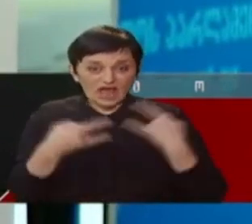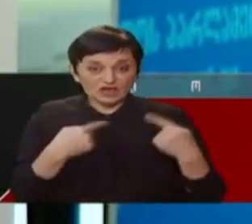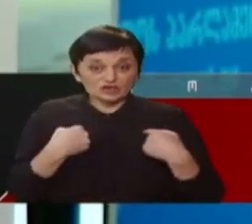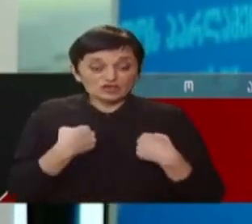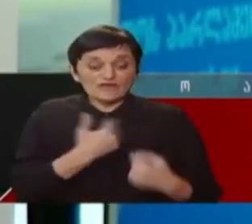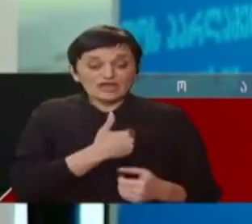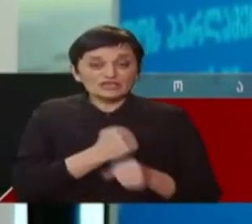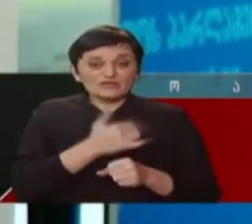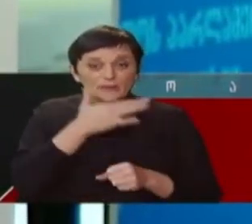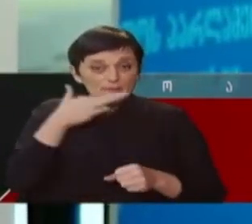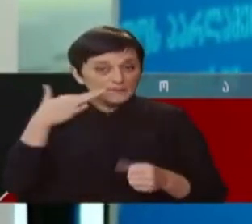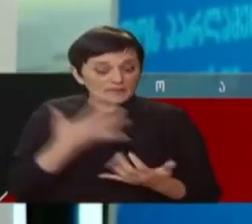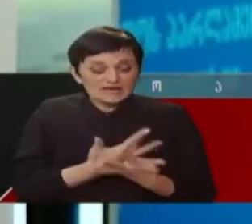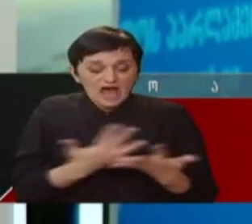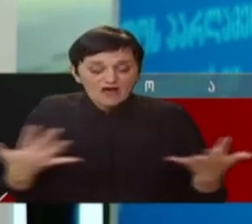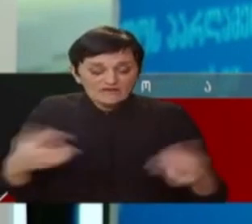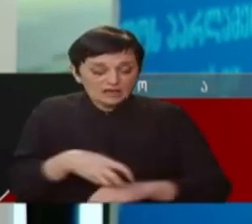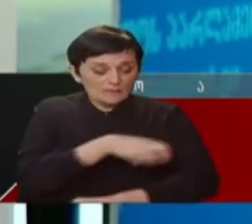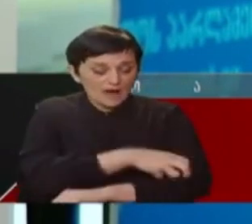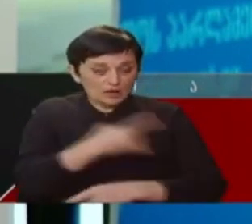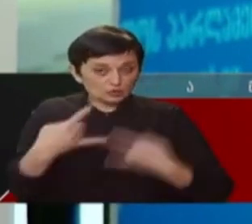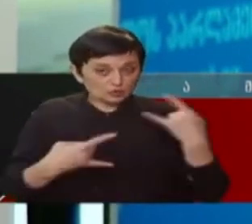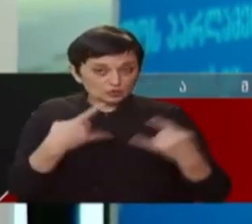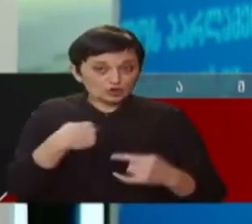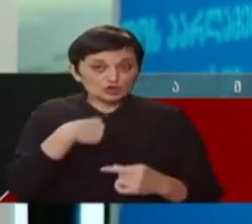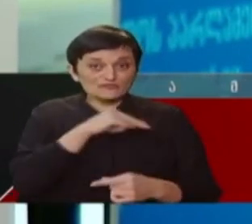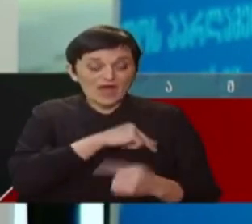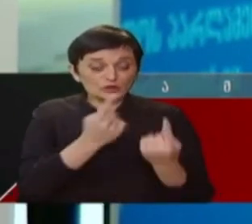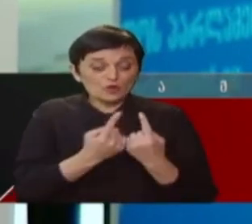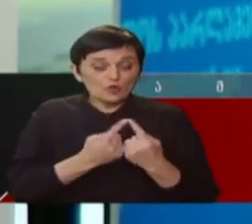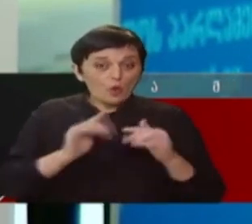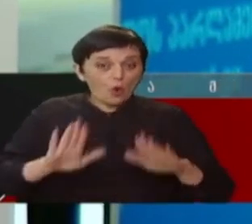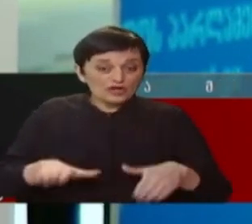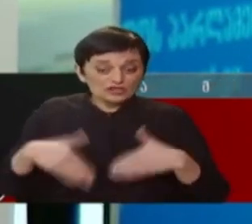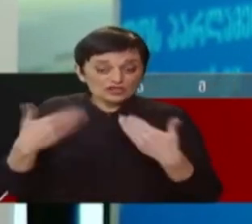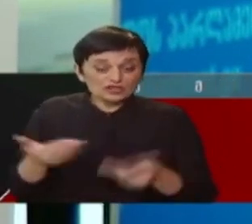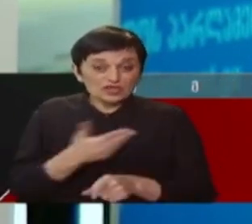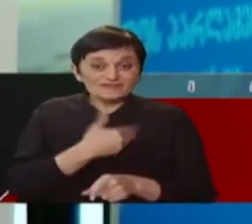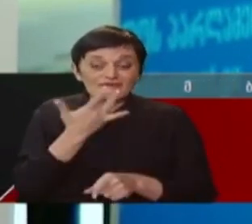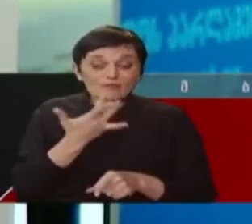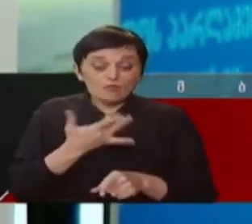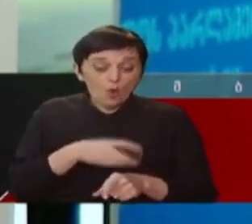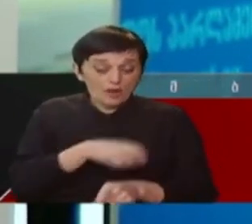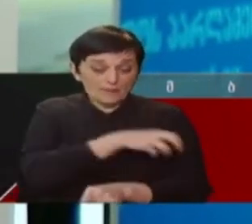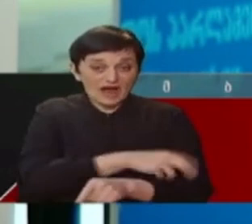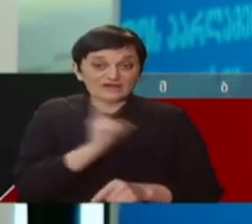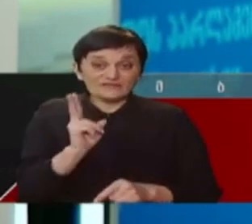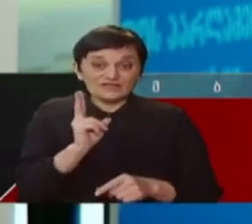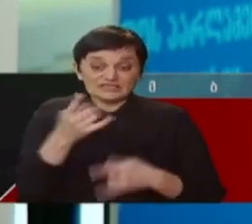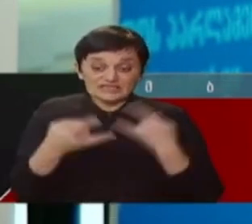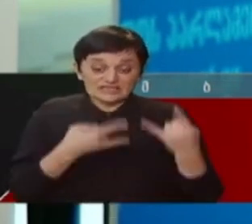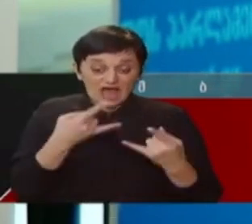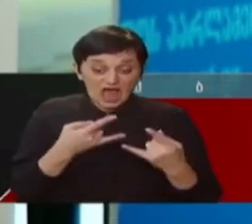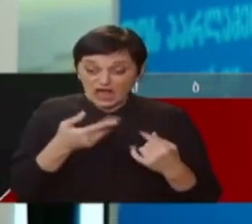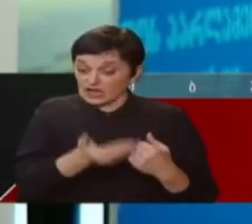რაღაცნაირად გავაკეთოთ მრავალპარტიული ტელევიზია და გვინდა რომ ჩვენს კოლეგებს შევთავაზოთ, რომ აი რაღაცა იქნება იმ პოლიტიკურმა პარტიებმა, ვისაც ტელევიზიები არ